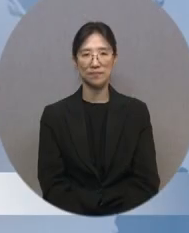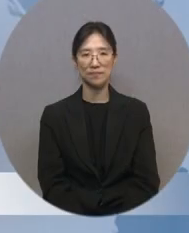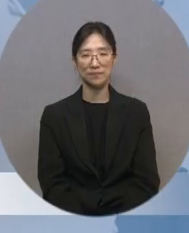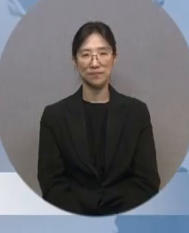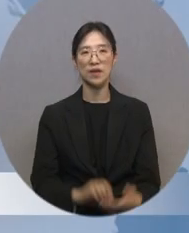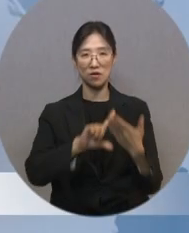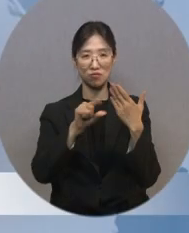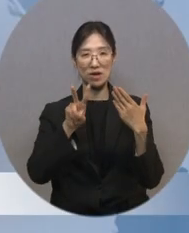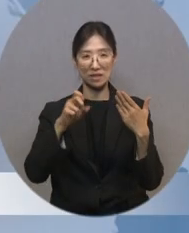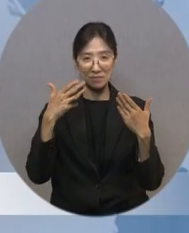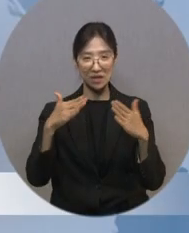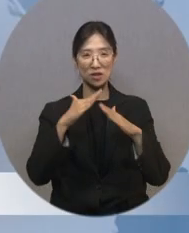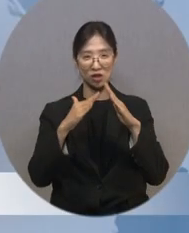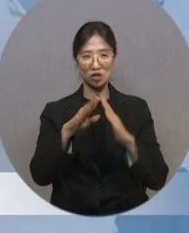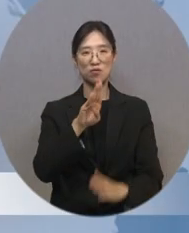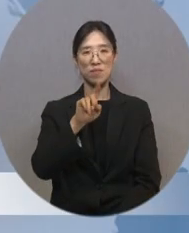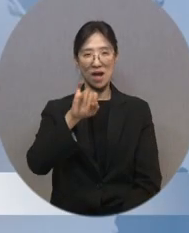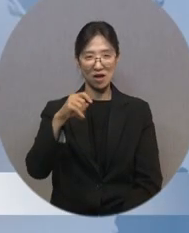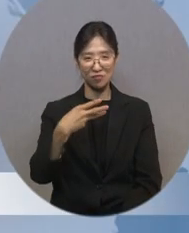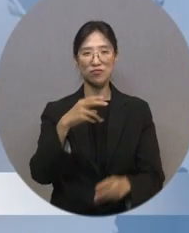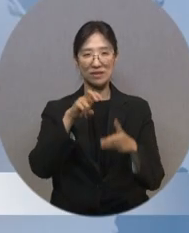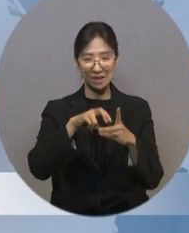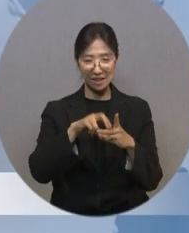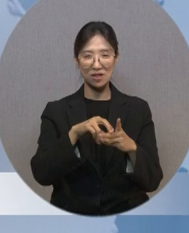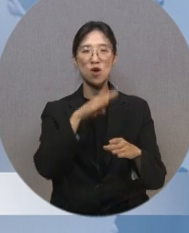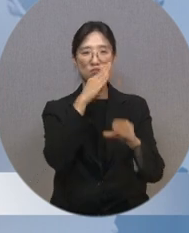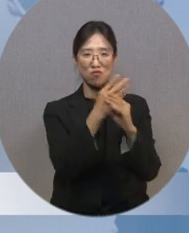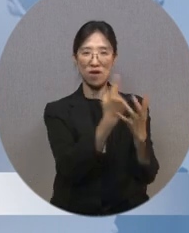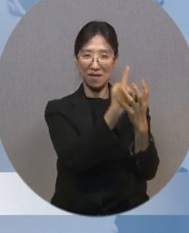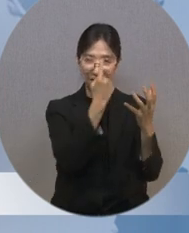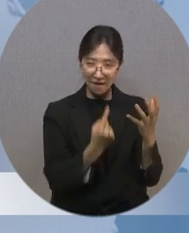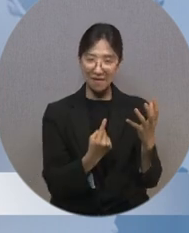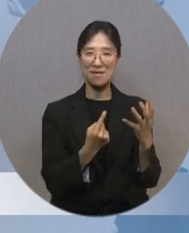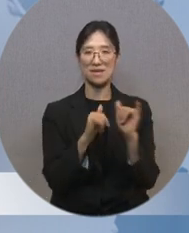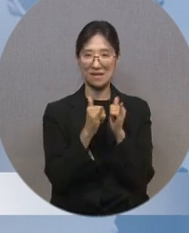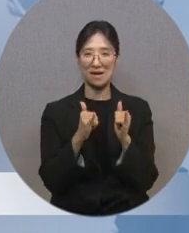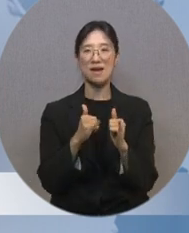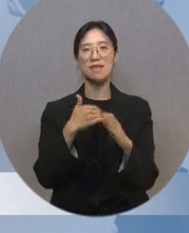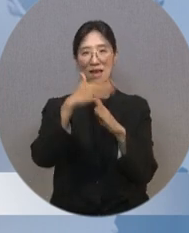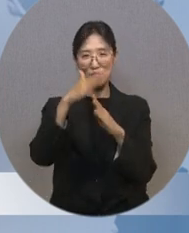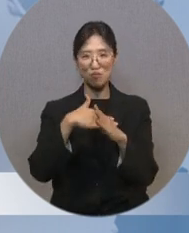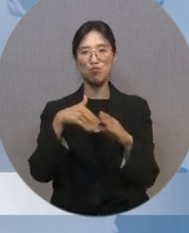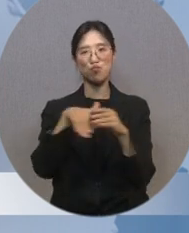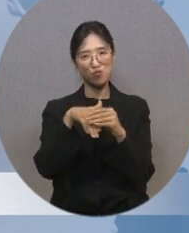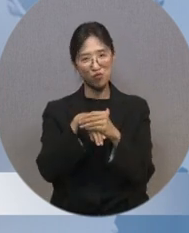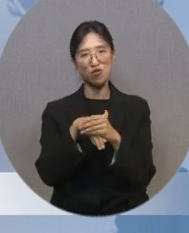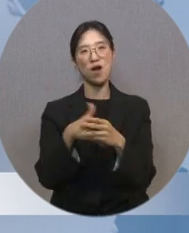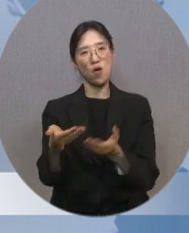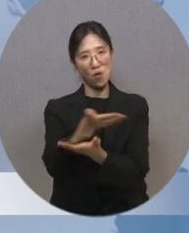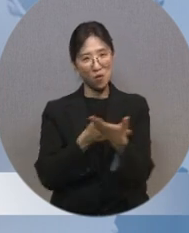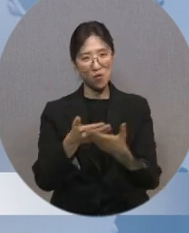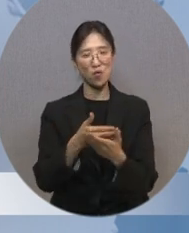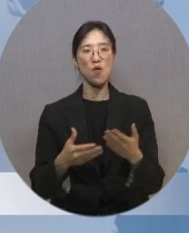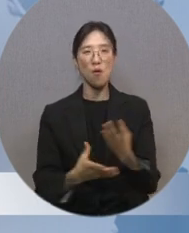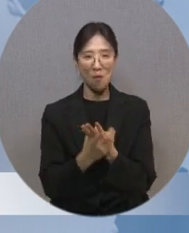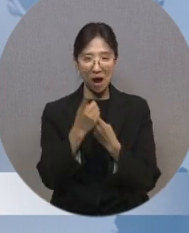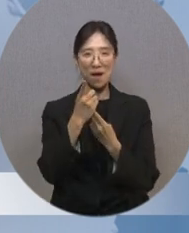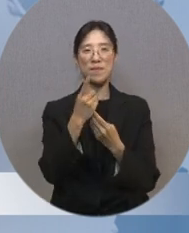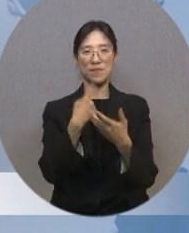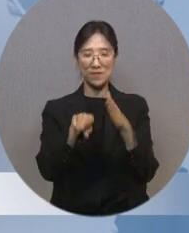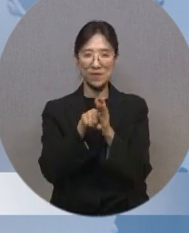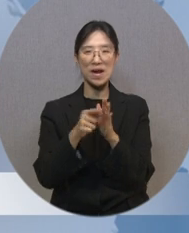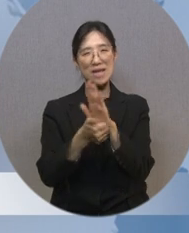지난달 28일 전주 바울센터에서 탈북민과 남북의 문화를 공유하며 화합과 통일을 위한 희망을 키우는